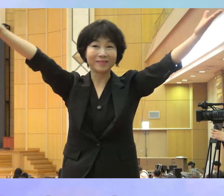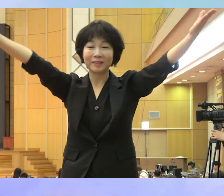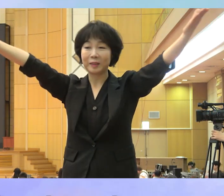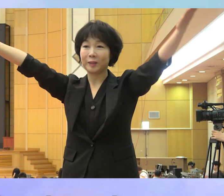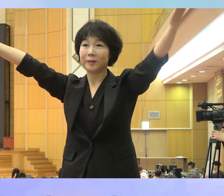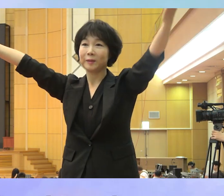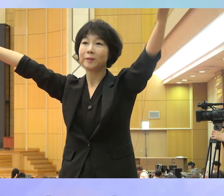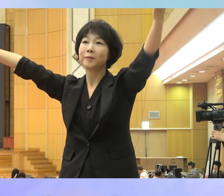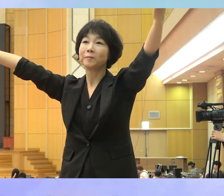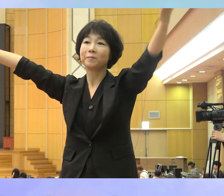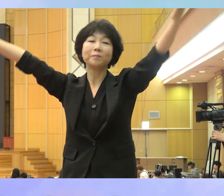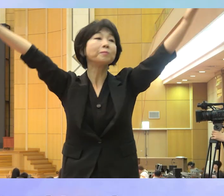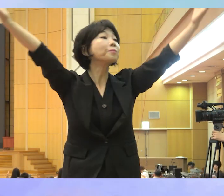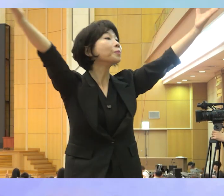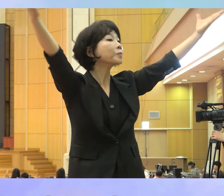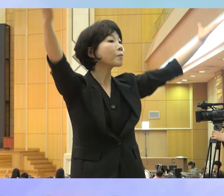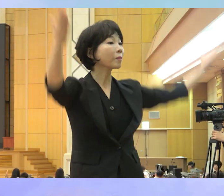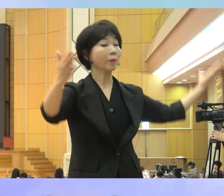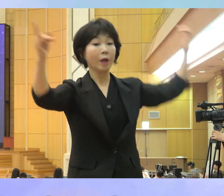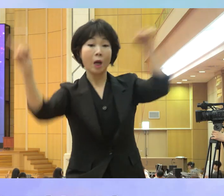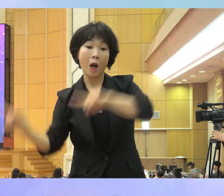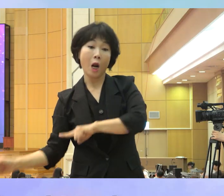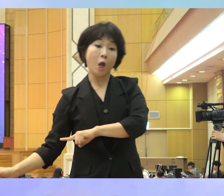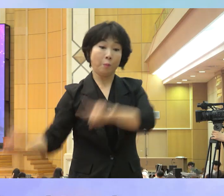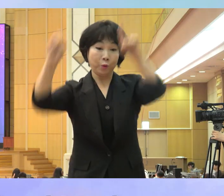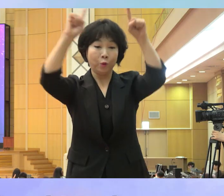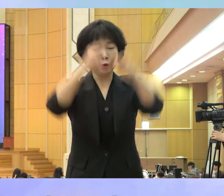부의 불길 타오르게 하소서.